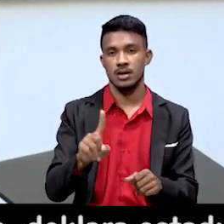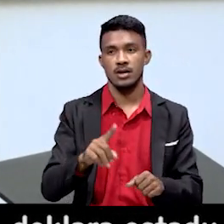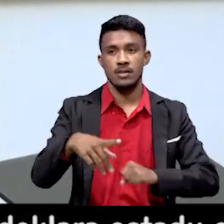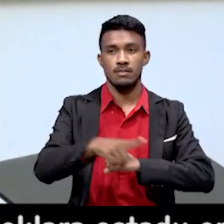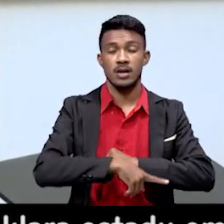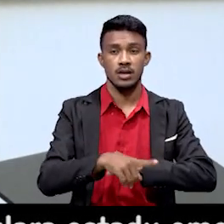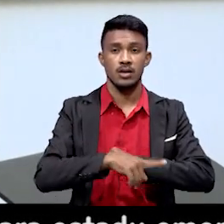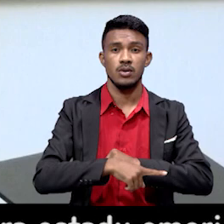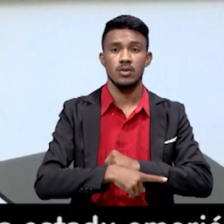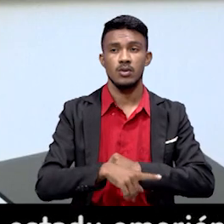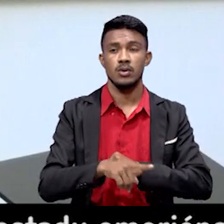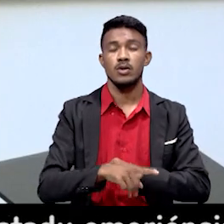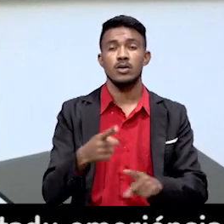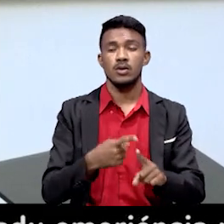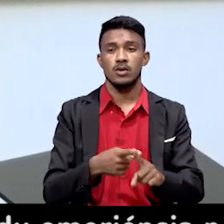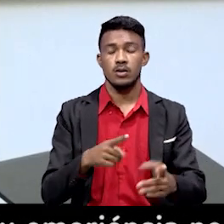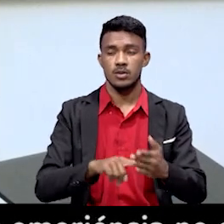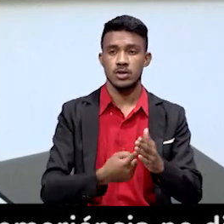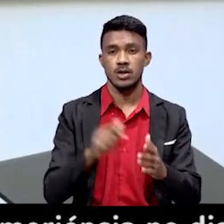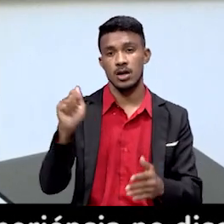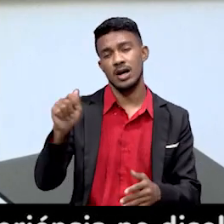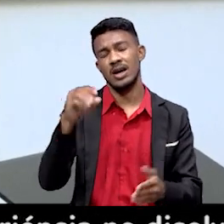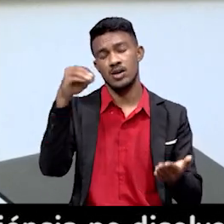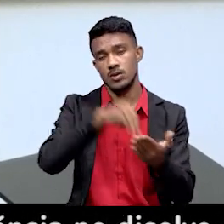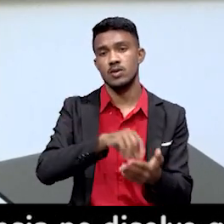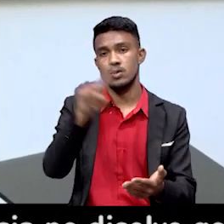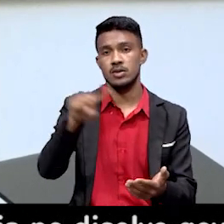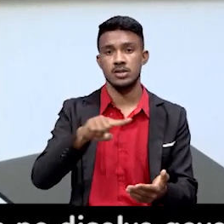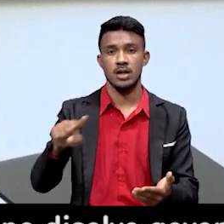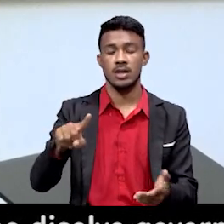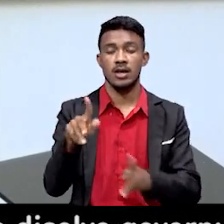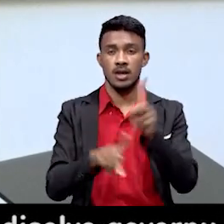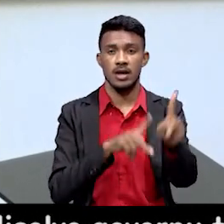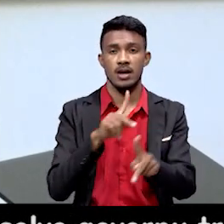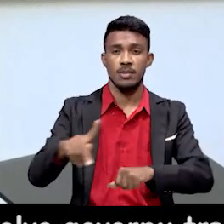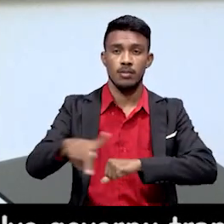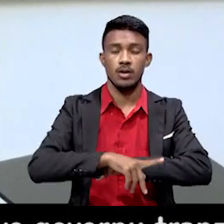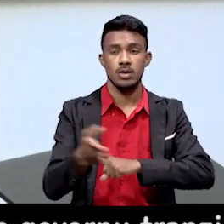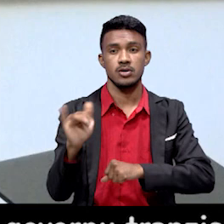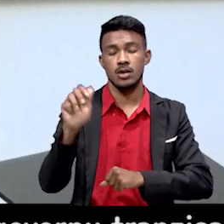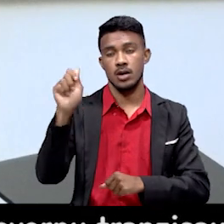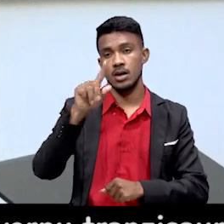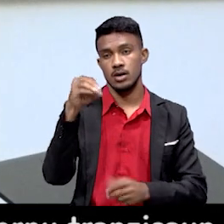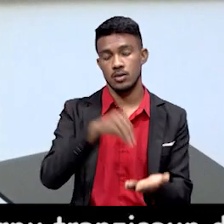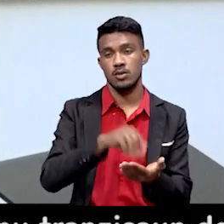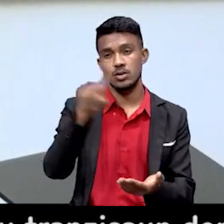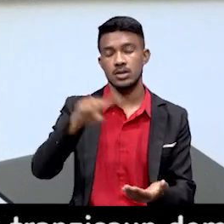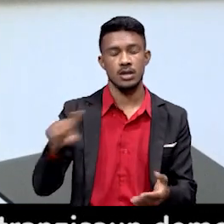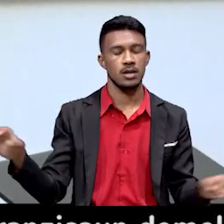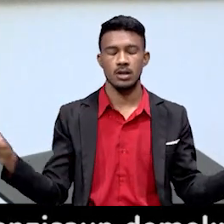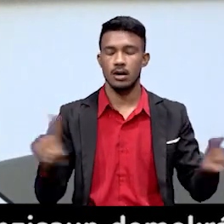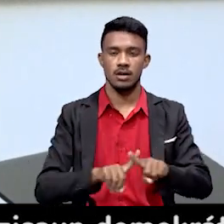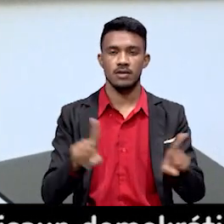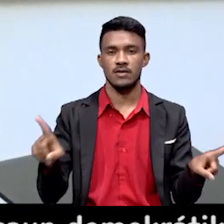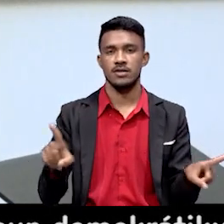sira hahu si a to z ema politik nain ema politik sira hahu si a to z lah diferensia.